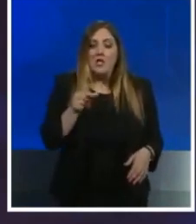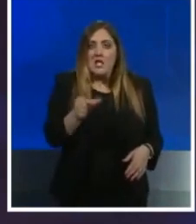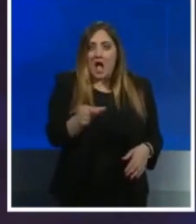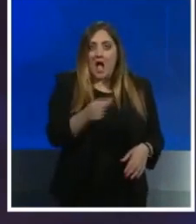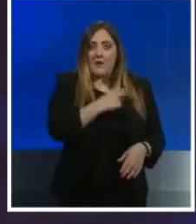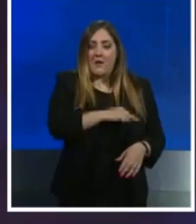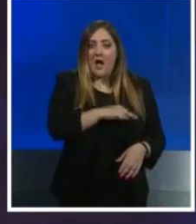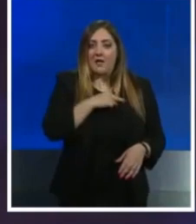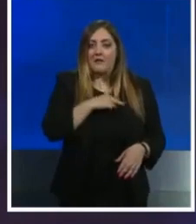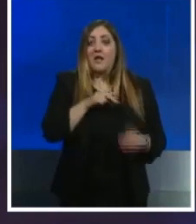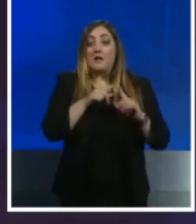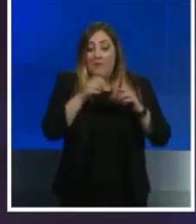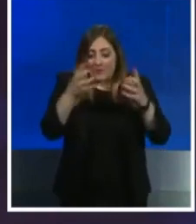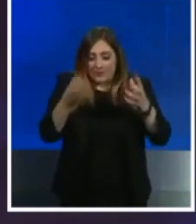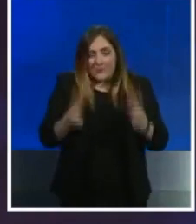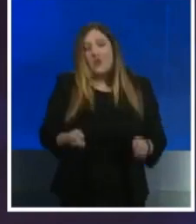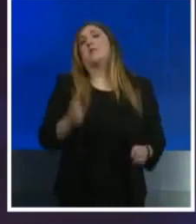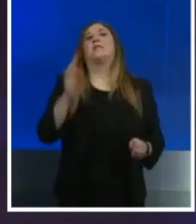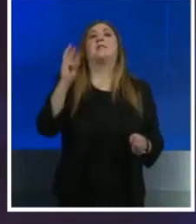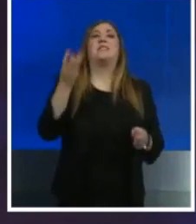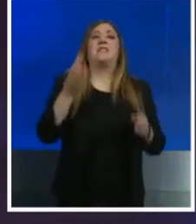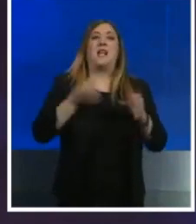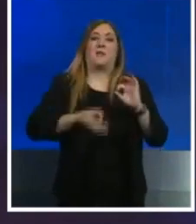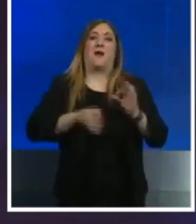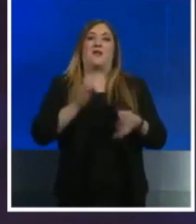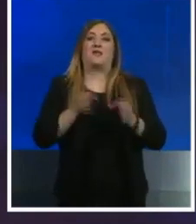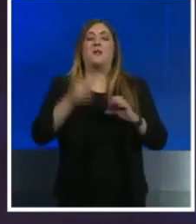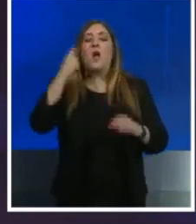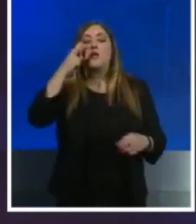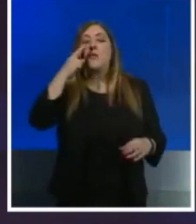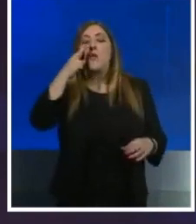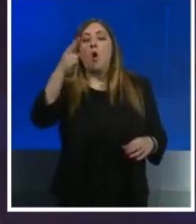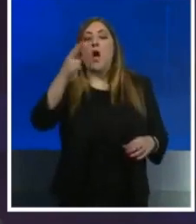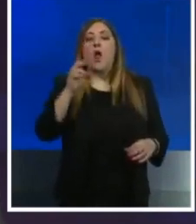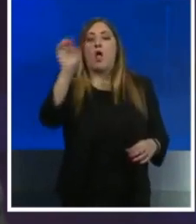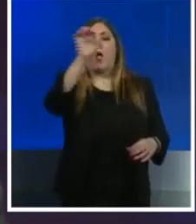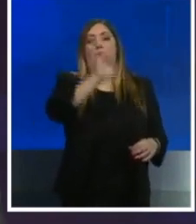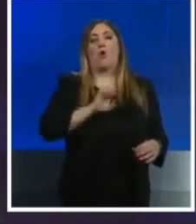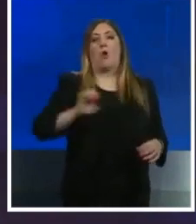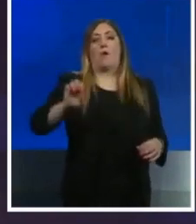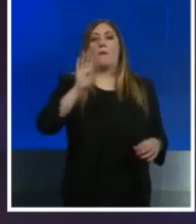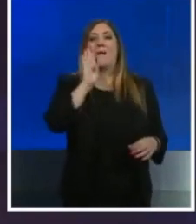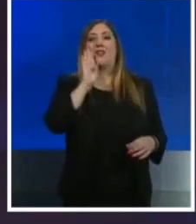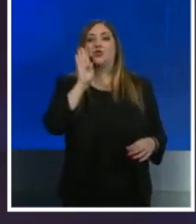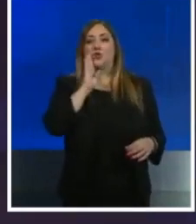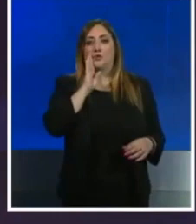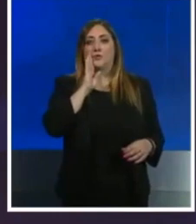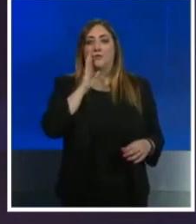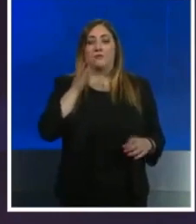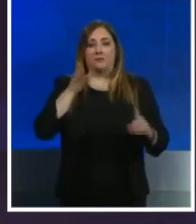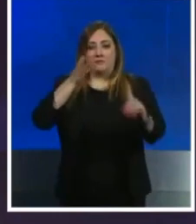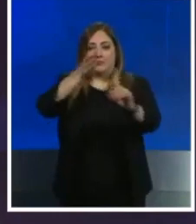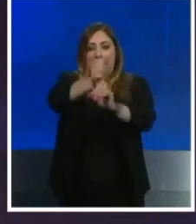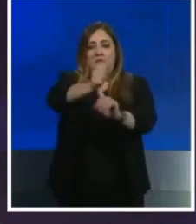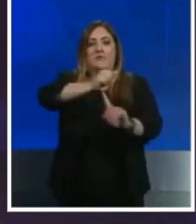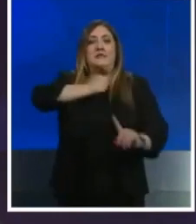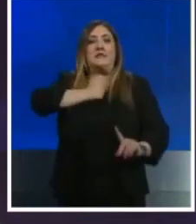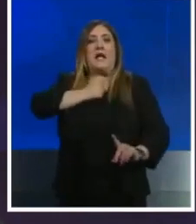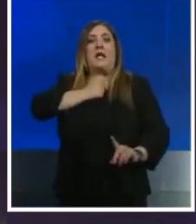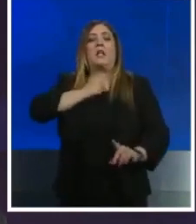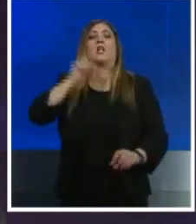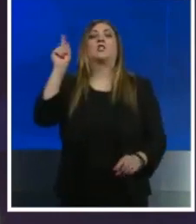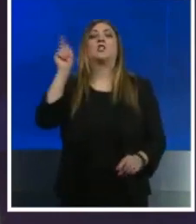għanna bżon nit-t-t-t-t-partit aħse puwara fi Brussel. L-għan t-għana u